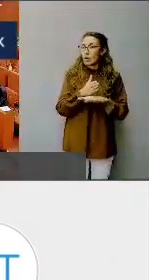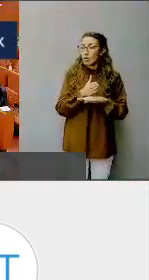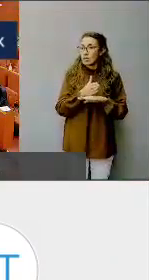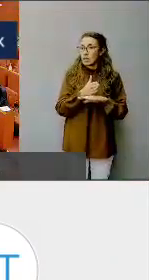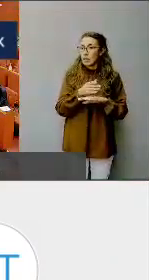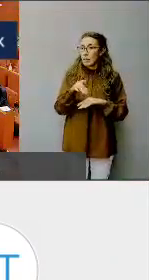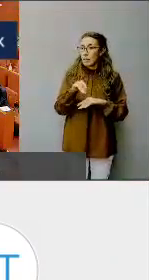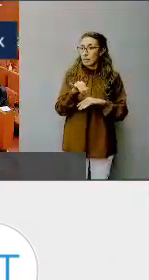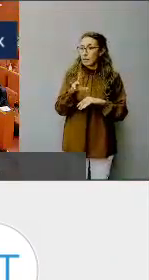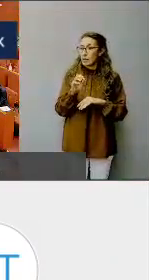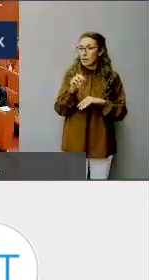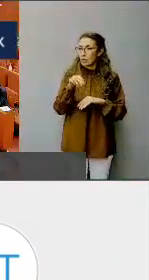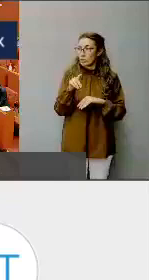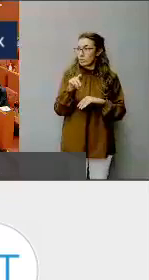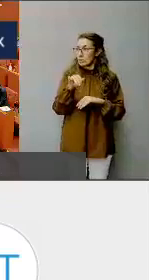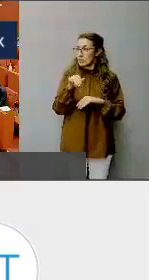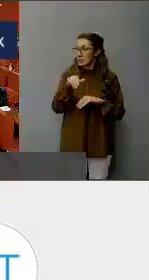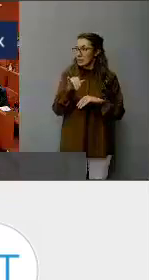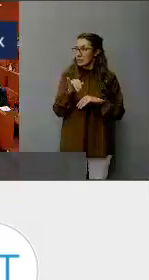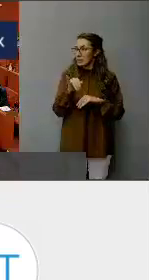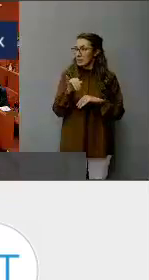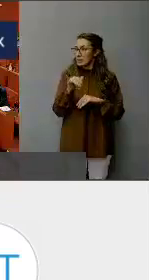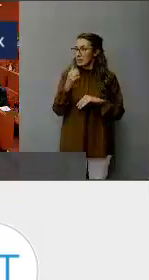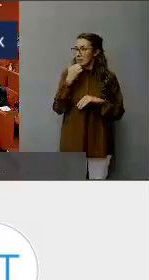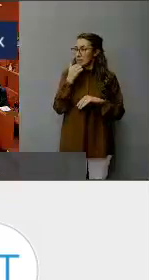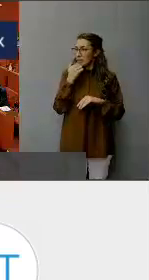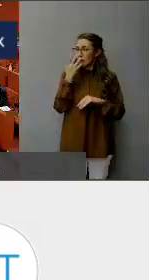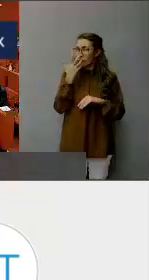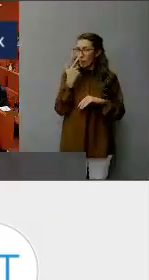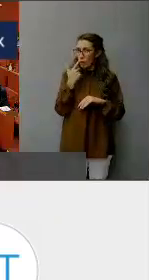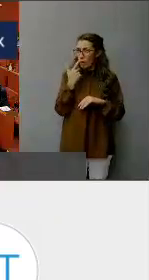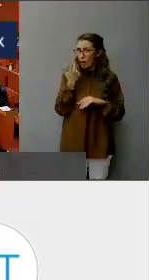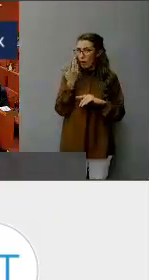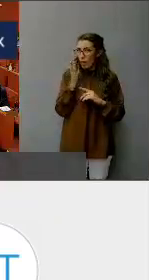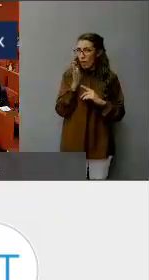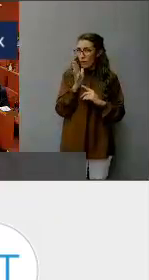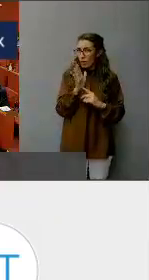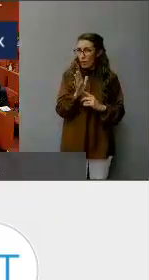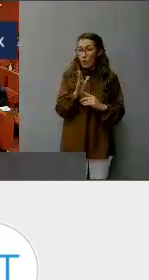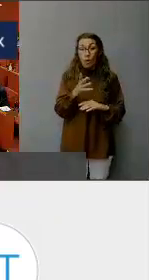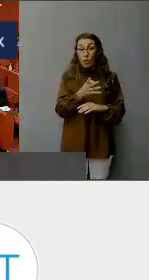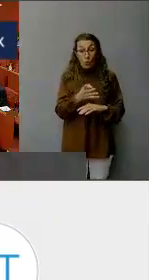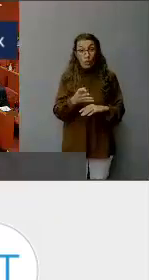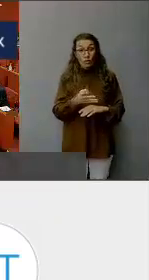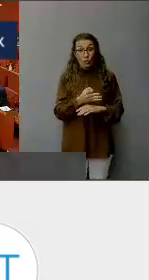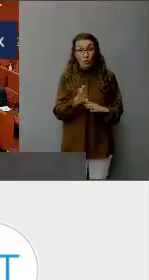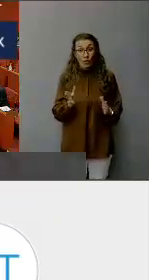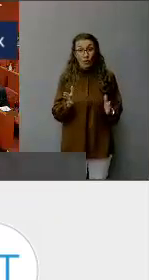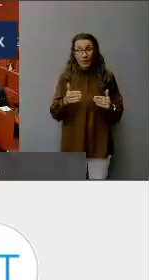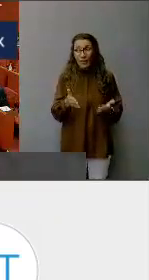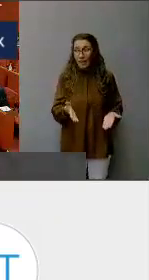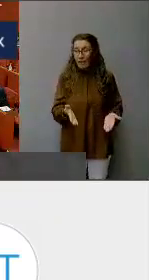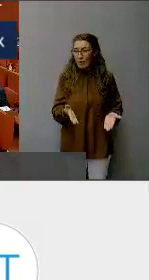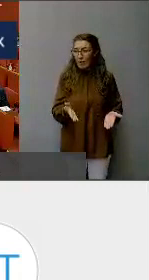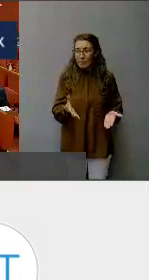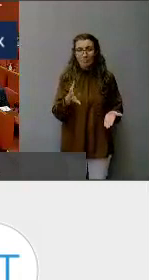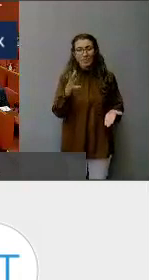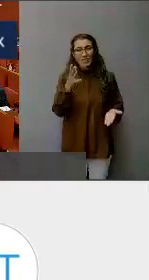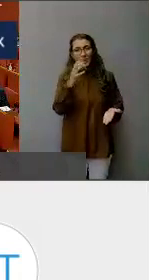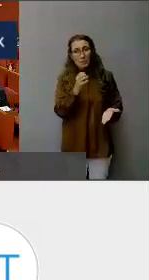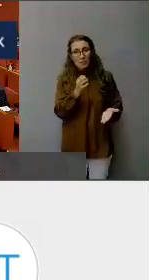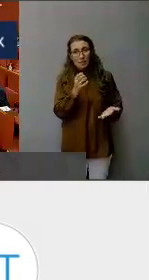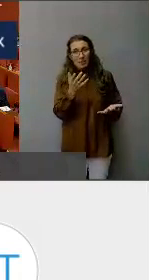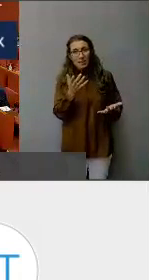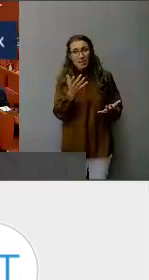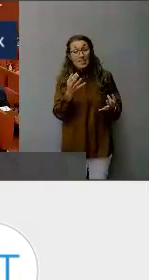il sicuro devo far notare condividiamo il fatto che solo quattro ore che siamo in aula e capire se ci sono le condizioni di